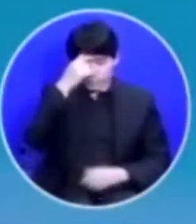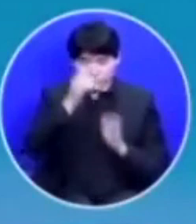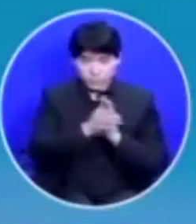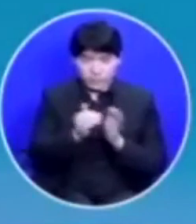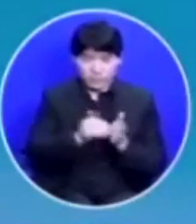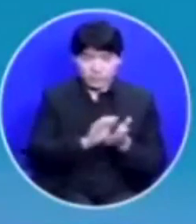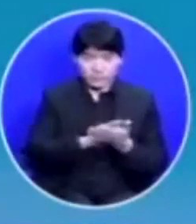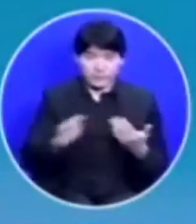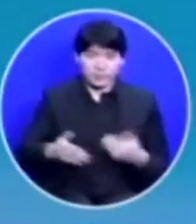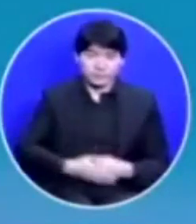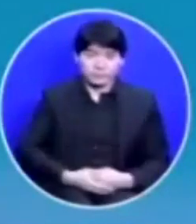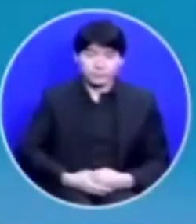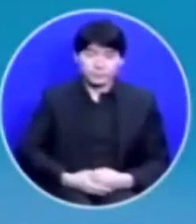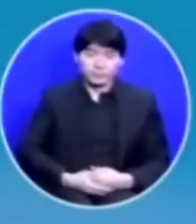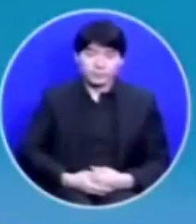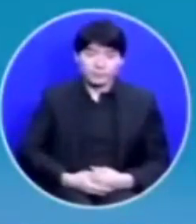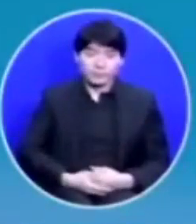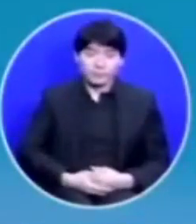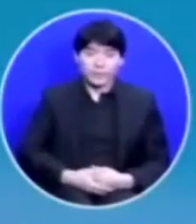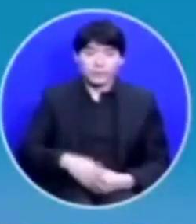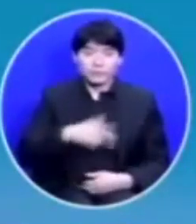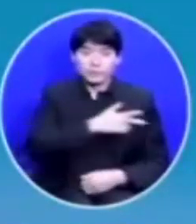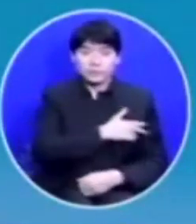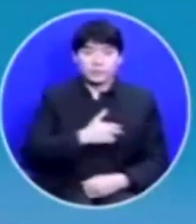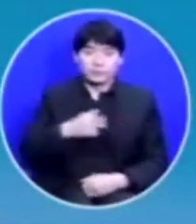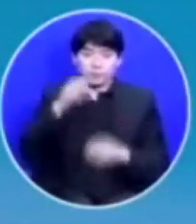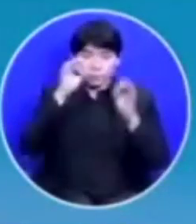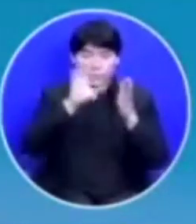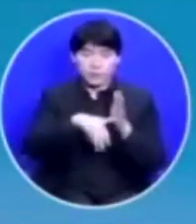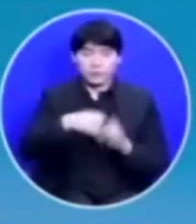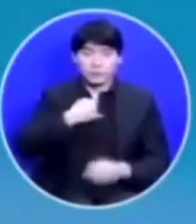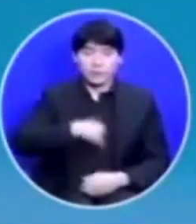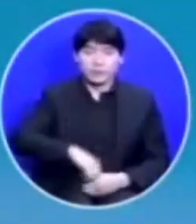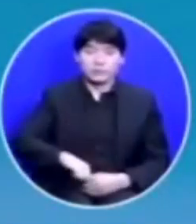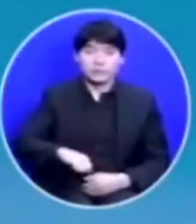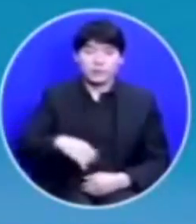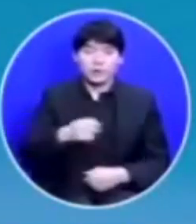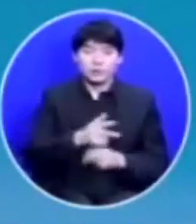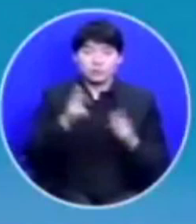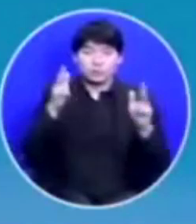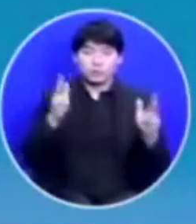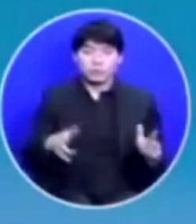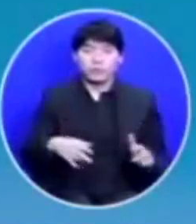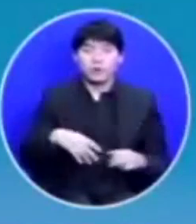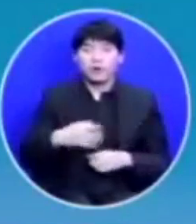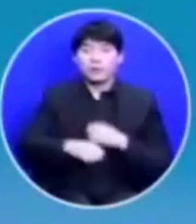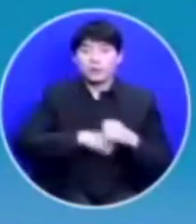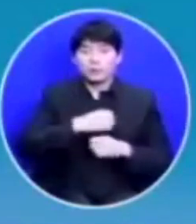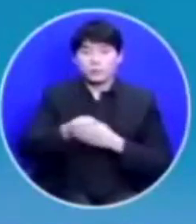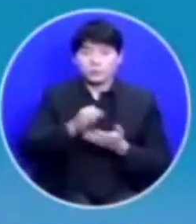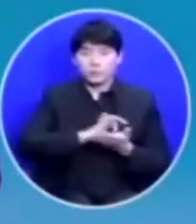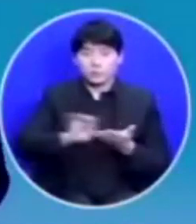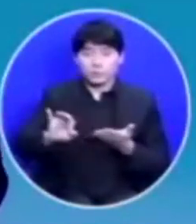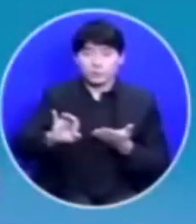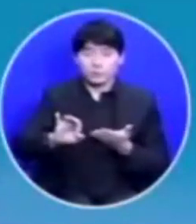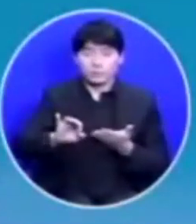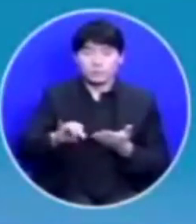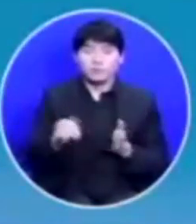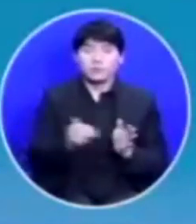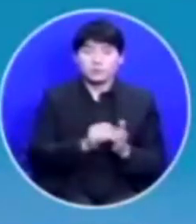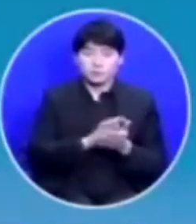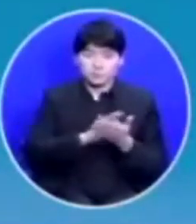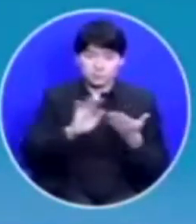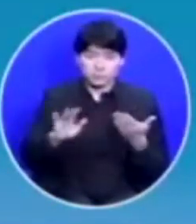집사님의 눈에 딸의 한 주간은 무의미하게 정말 낭비해 버린 시간 그 이상도 그 이하도 아니었어요 괜히 이